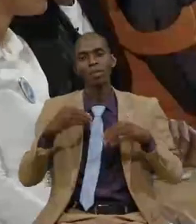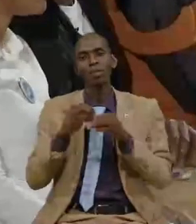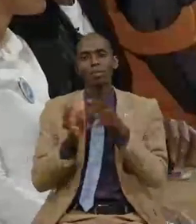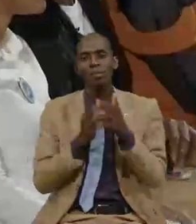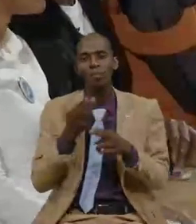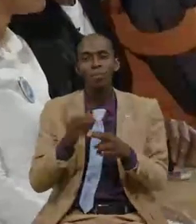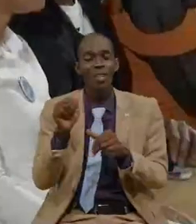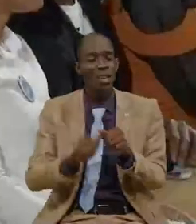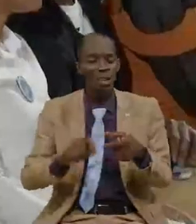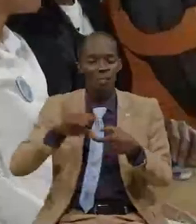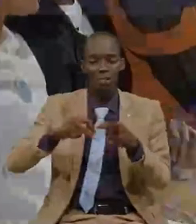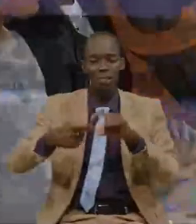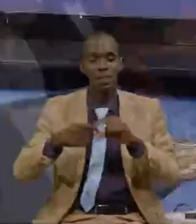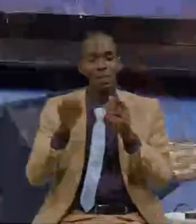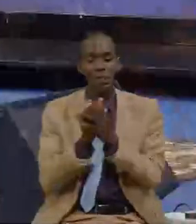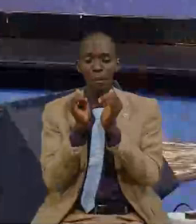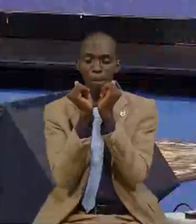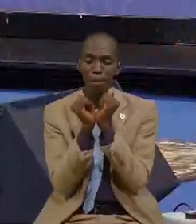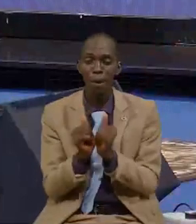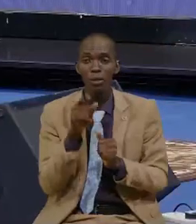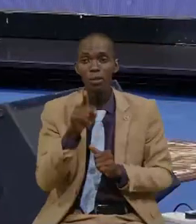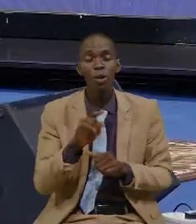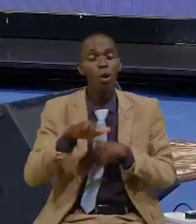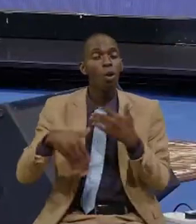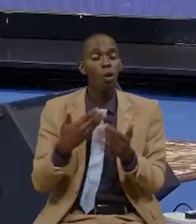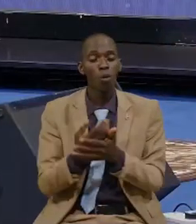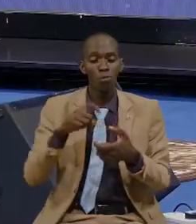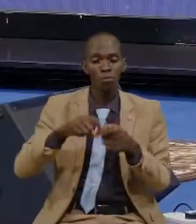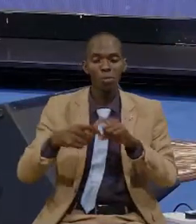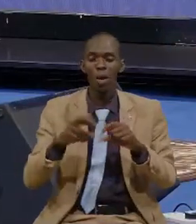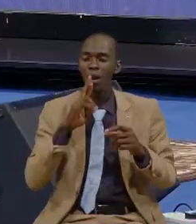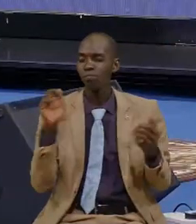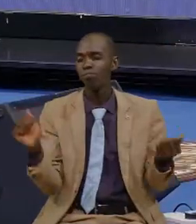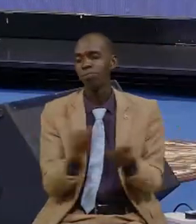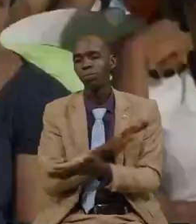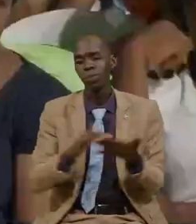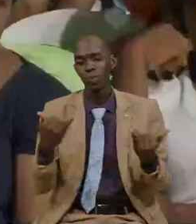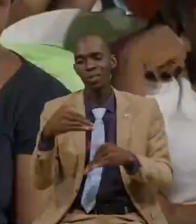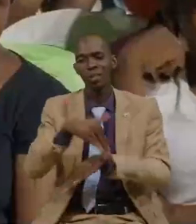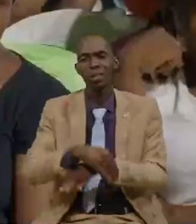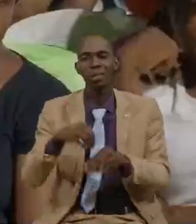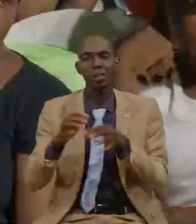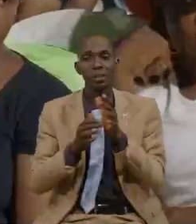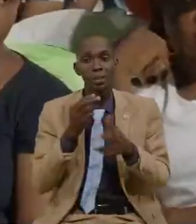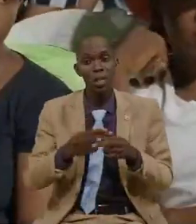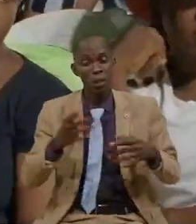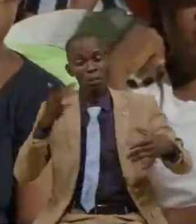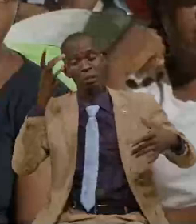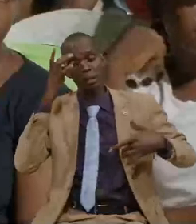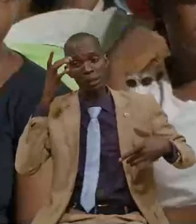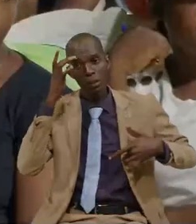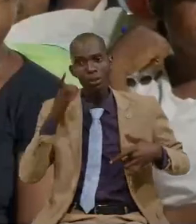de Jésus-Christ. Toutes les chaînes qui vous ont liées sont totalement écrasées, cassées ce soir au nom de